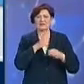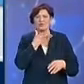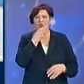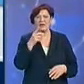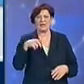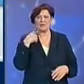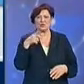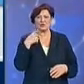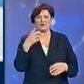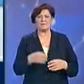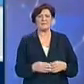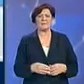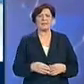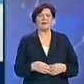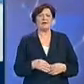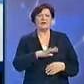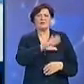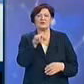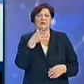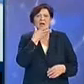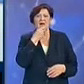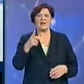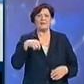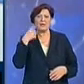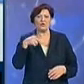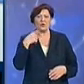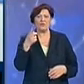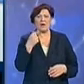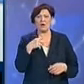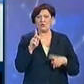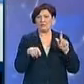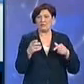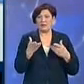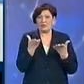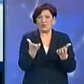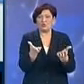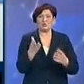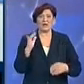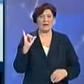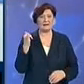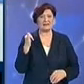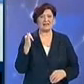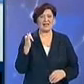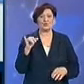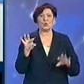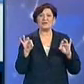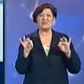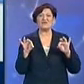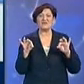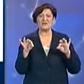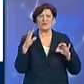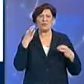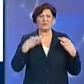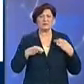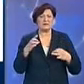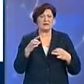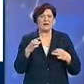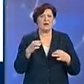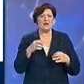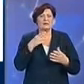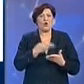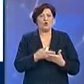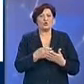reći. I sada imate zaista sjajni govornike. Ako vam neko nudi zlato, svilu, kadifu na osnovu